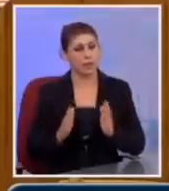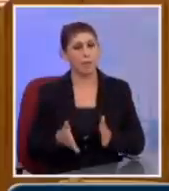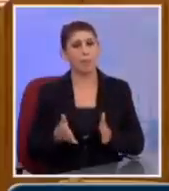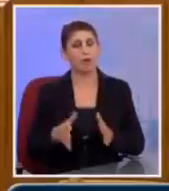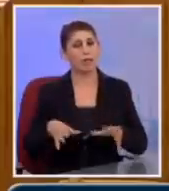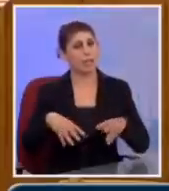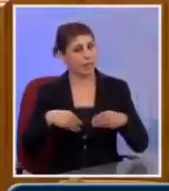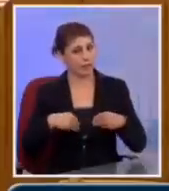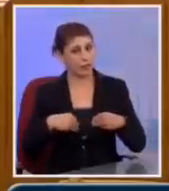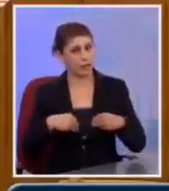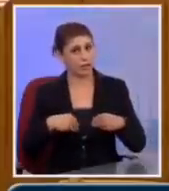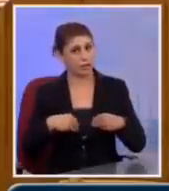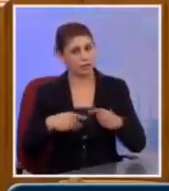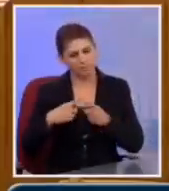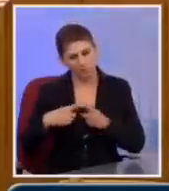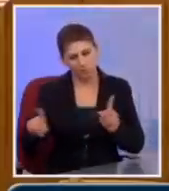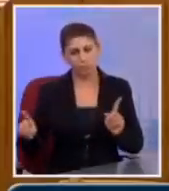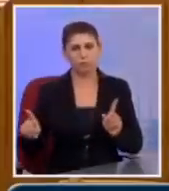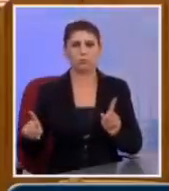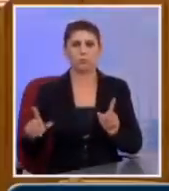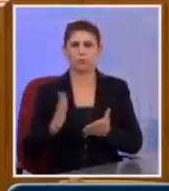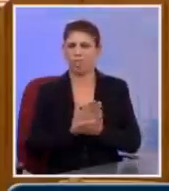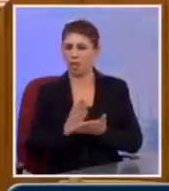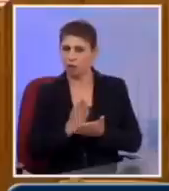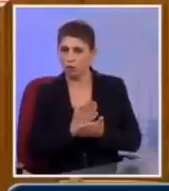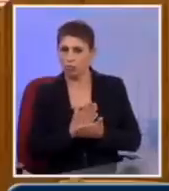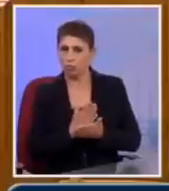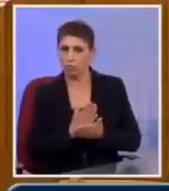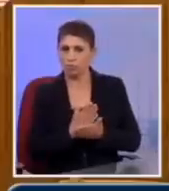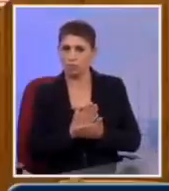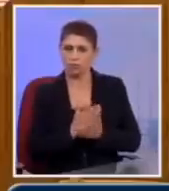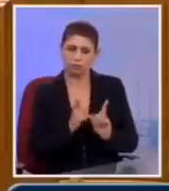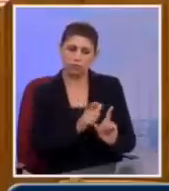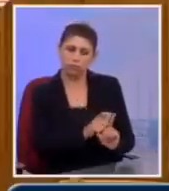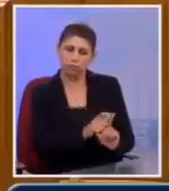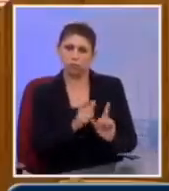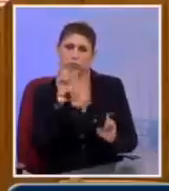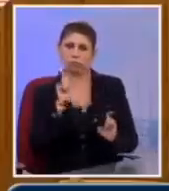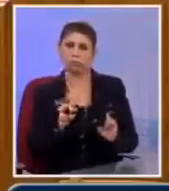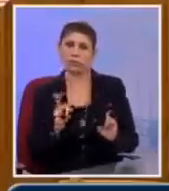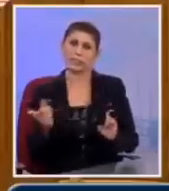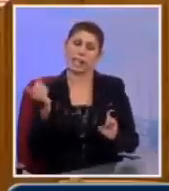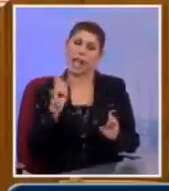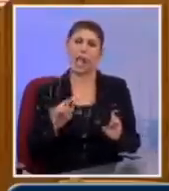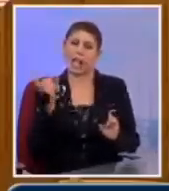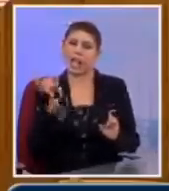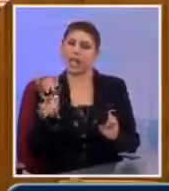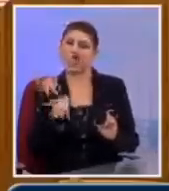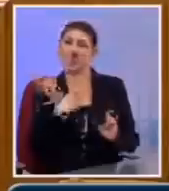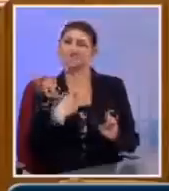να μπορεί να δεχτεί διαφοροποιήσεις, διαχωρισμούς, αποξένωση ή άλλου